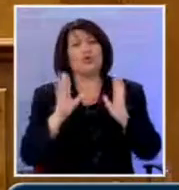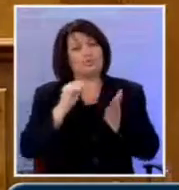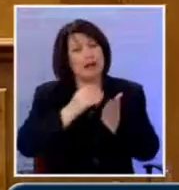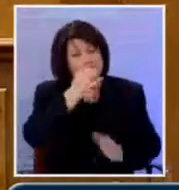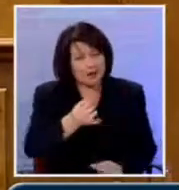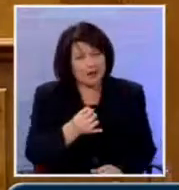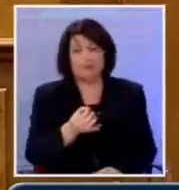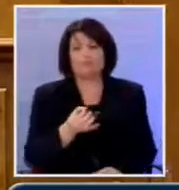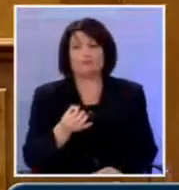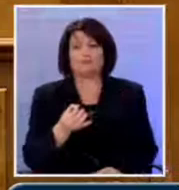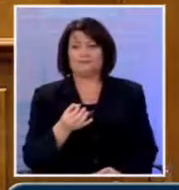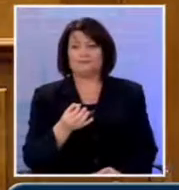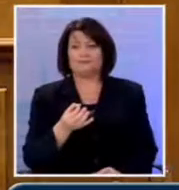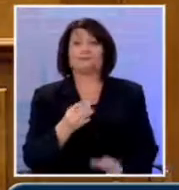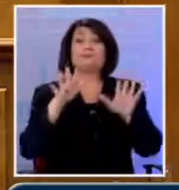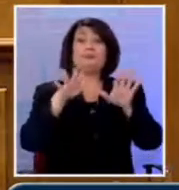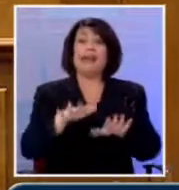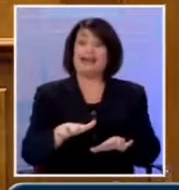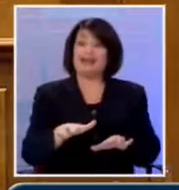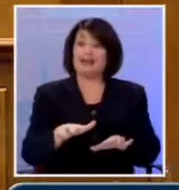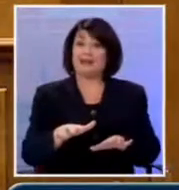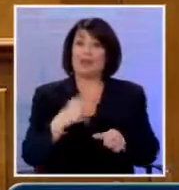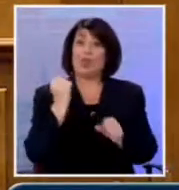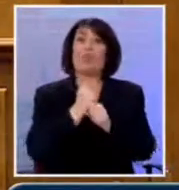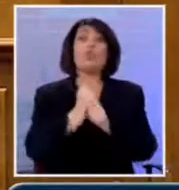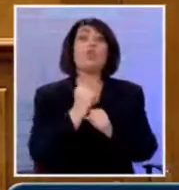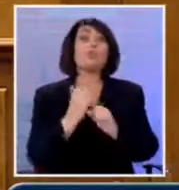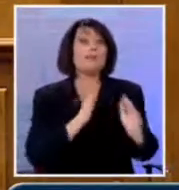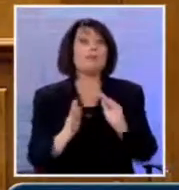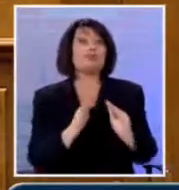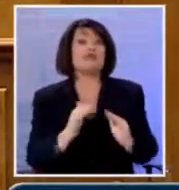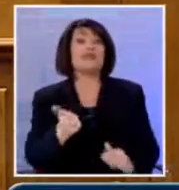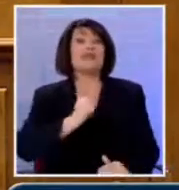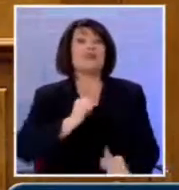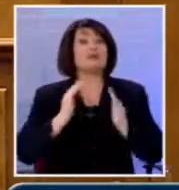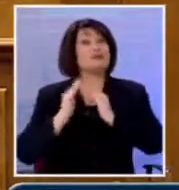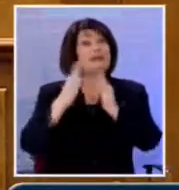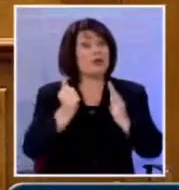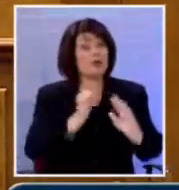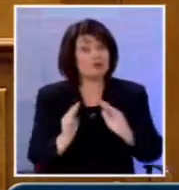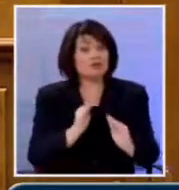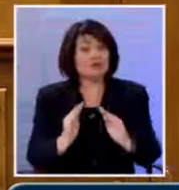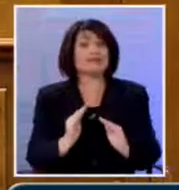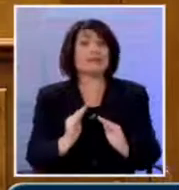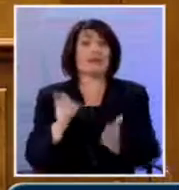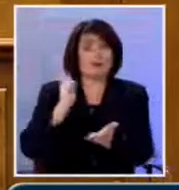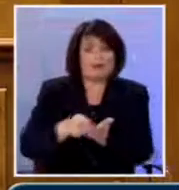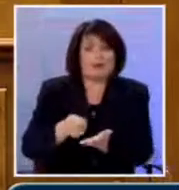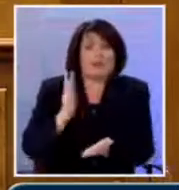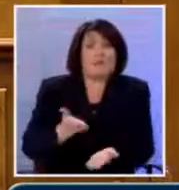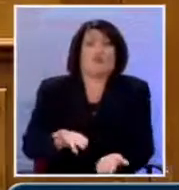Παναλαμβάνω. Ανεργία, δηλαδή την απασχόληση να ασφαλίσουμε, την ιδιοκτησία να ασφαλίσουμε, την κατανάλωση ως